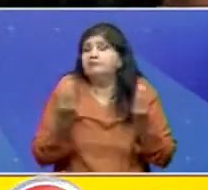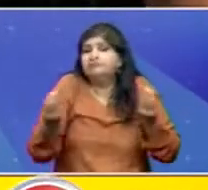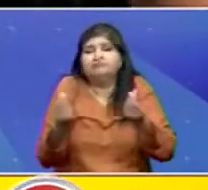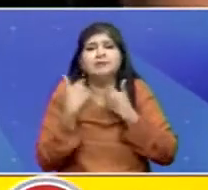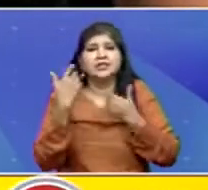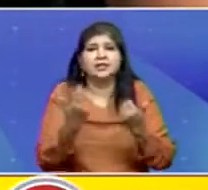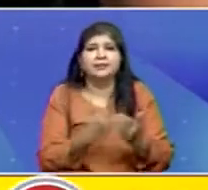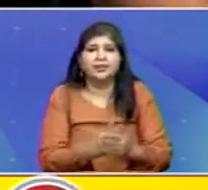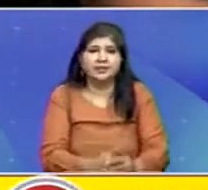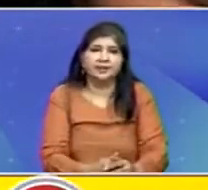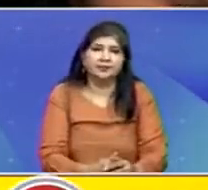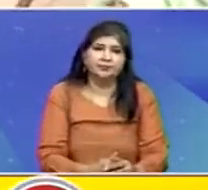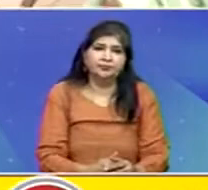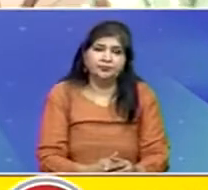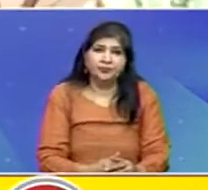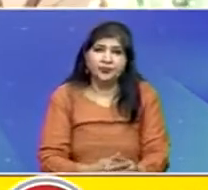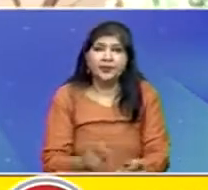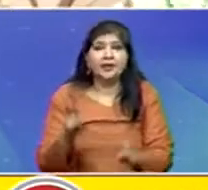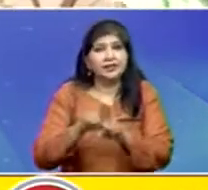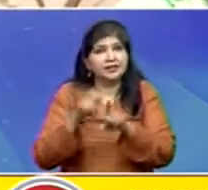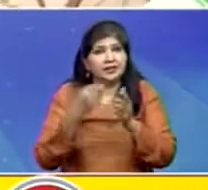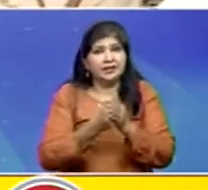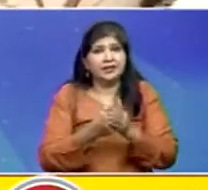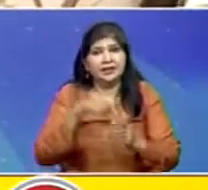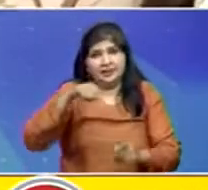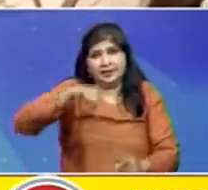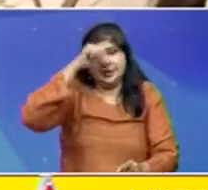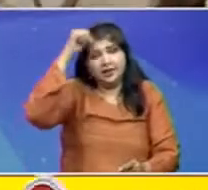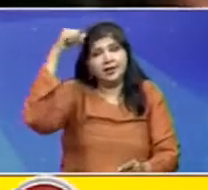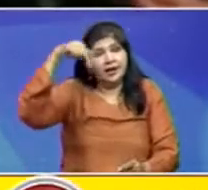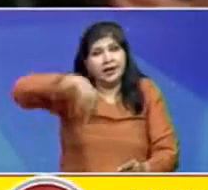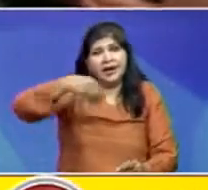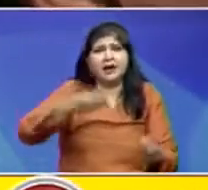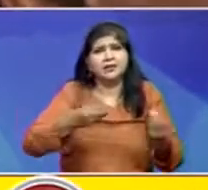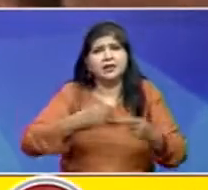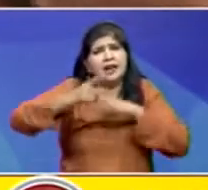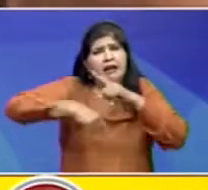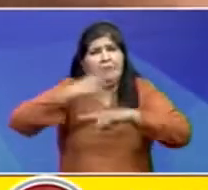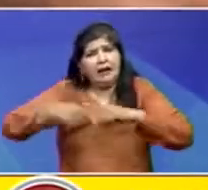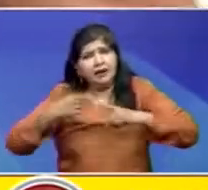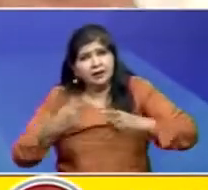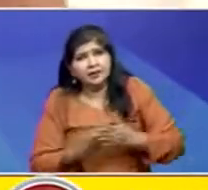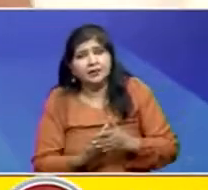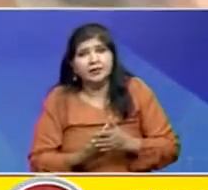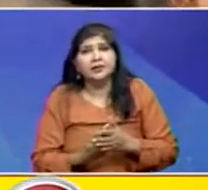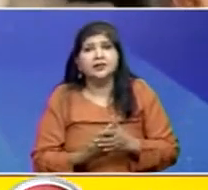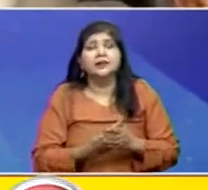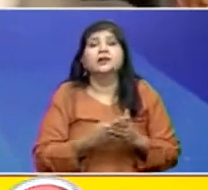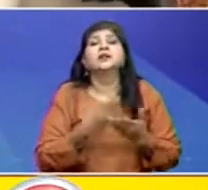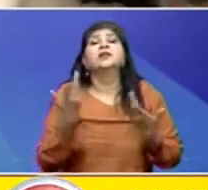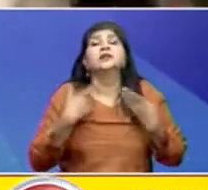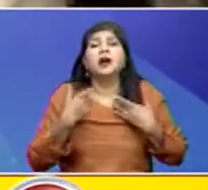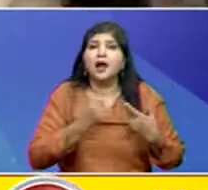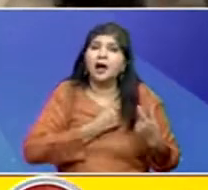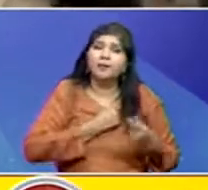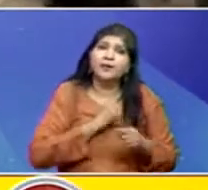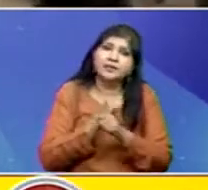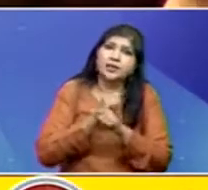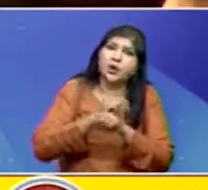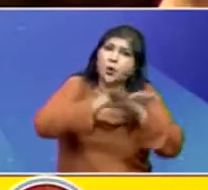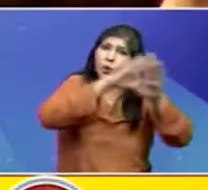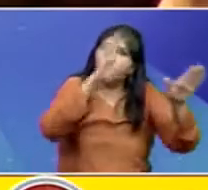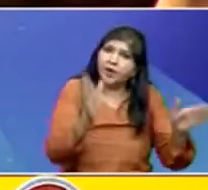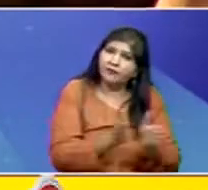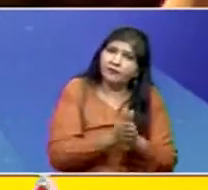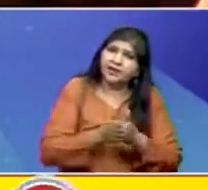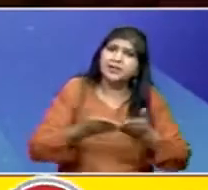द लिए देश आजकल लगातार संसाधनों और इंफ्रस्रक्ट्रक्चर